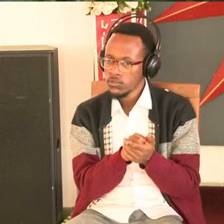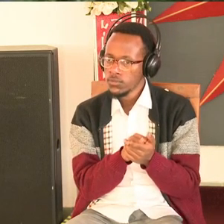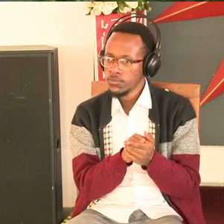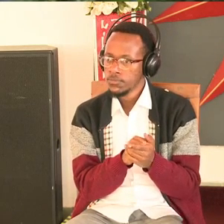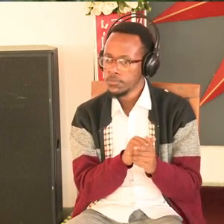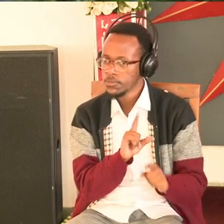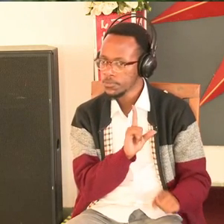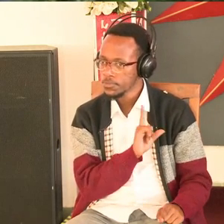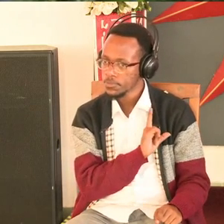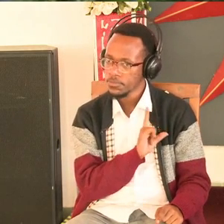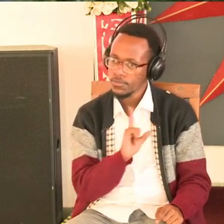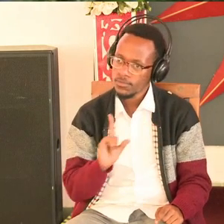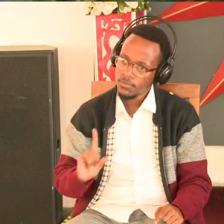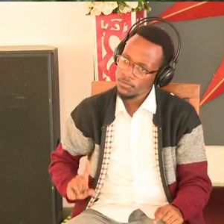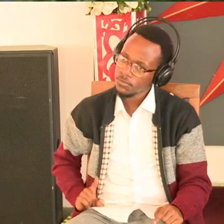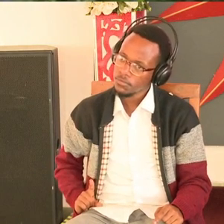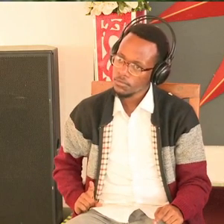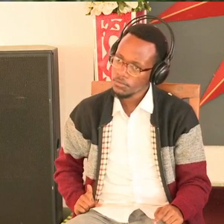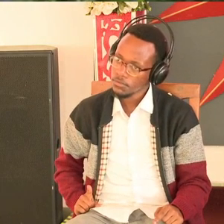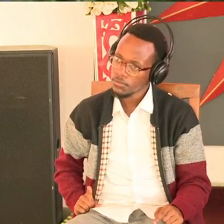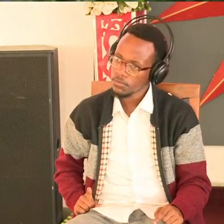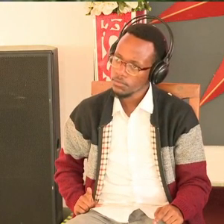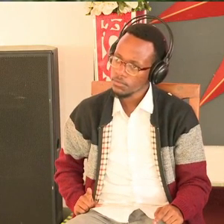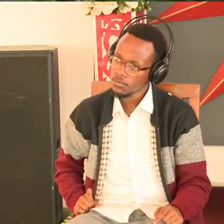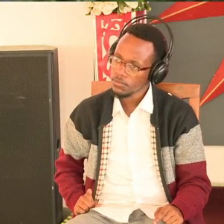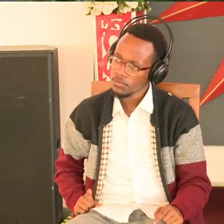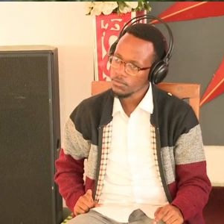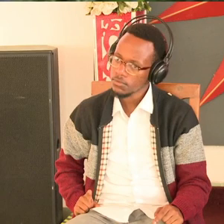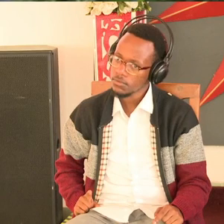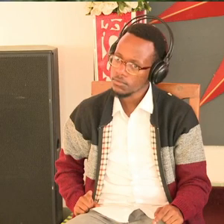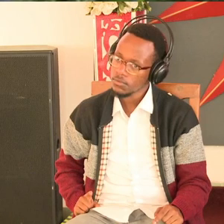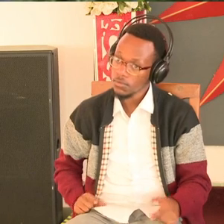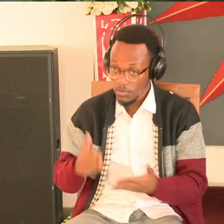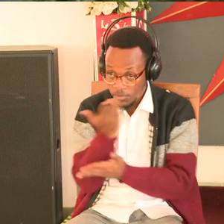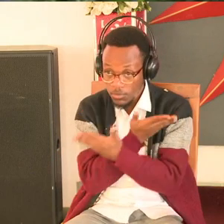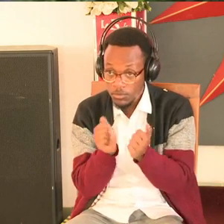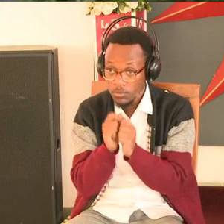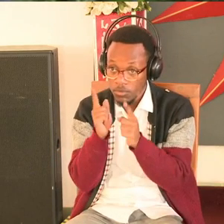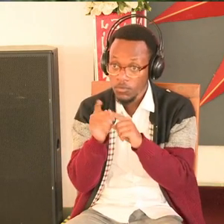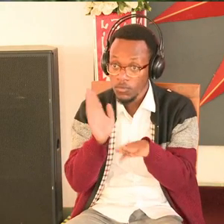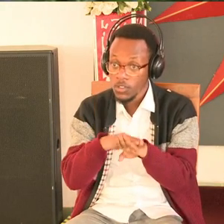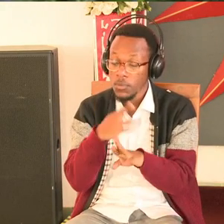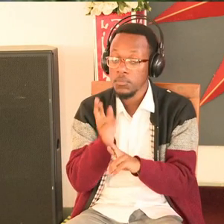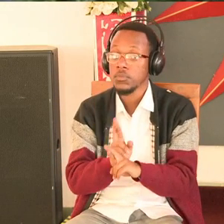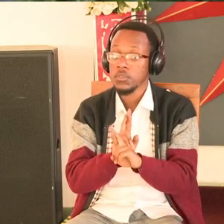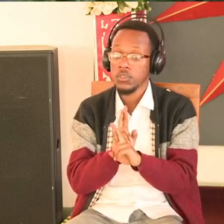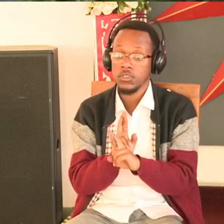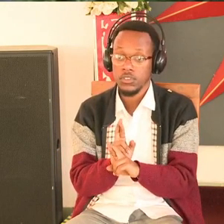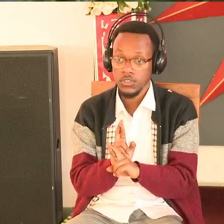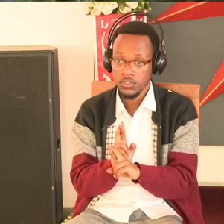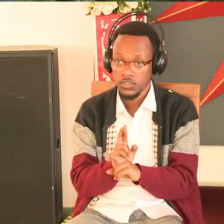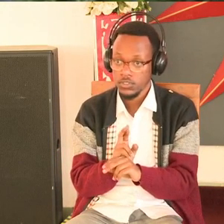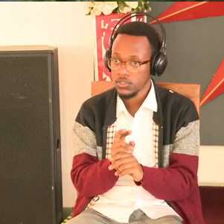Seigneur avait parlé. Et sa réponse a été,